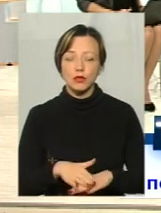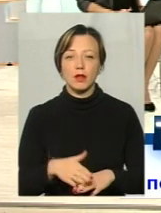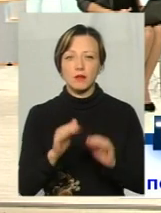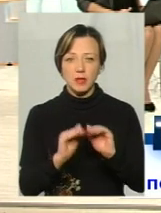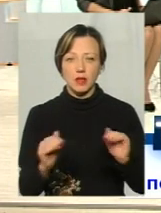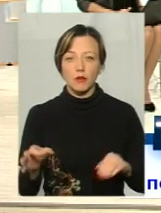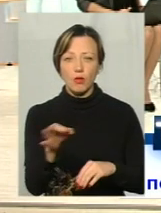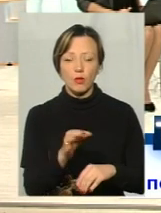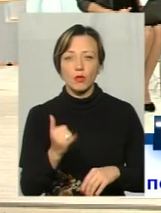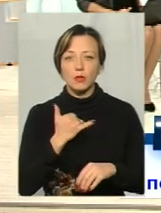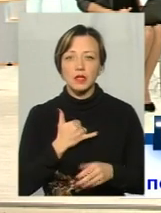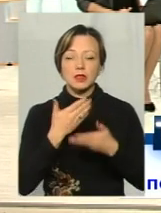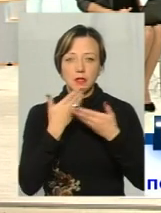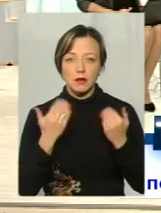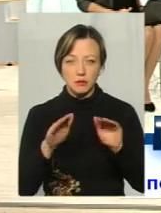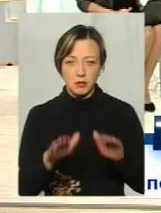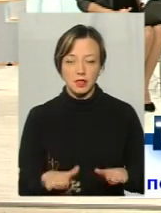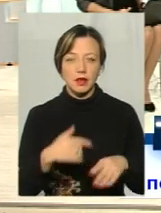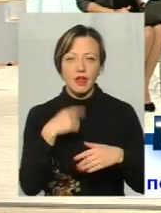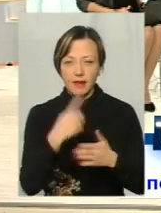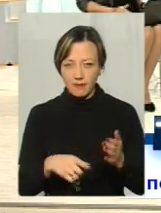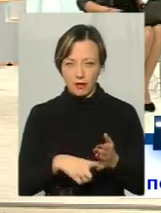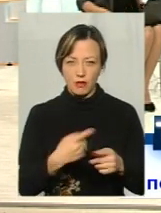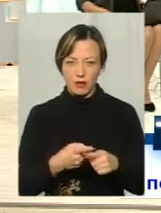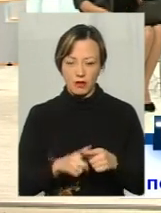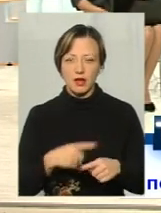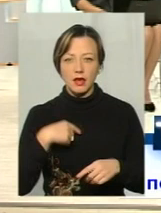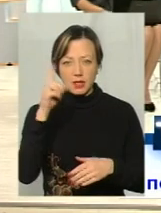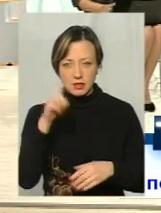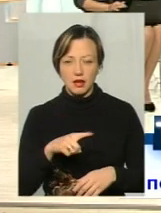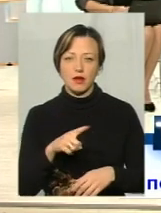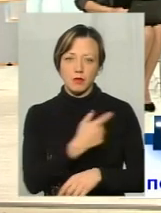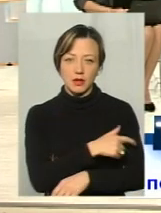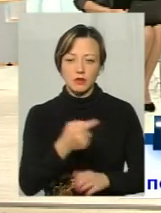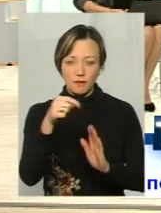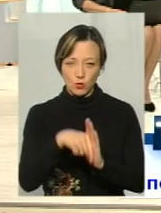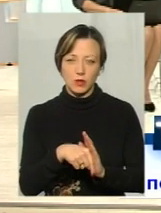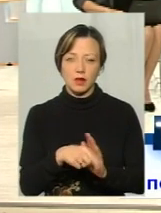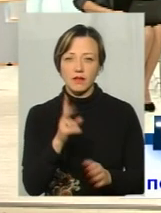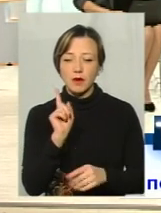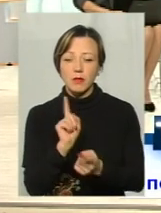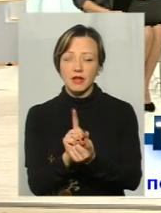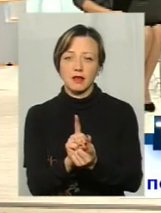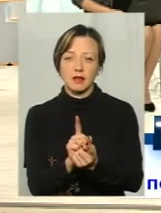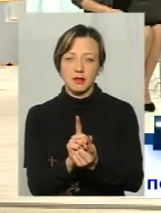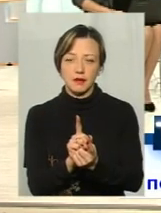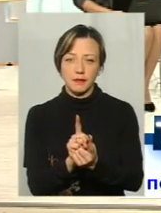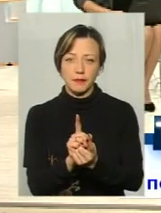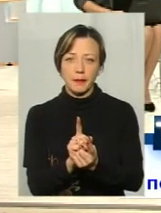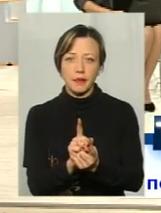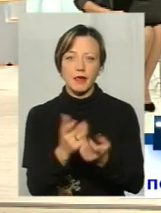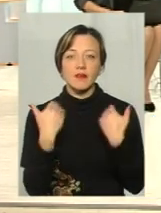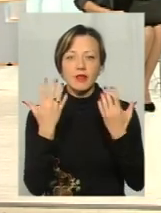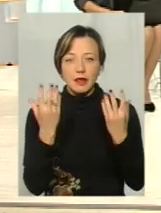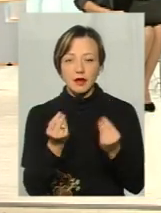области вот у нас нету места? Я не верю в это. Я знаю всю медицину изнутри. Вы подойдите,